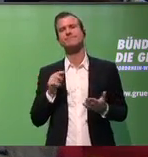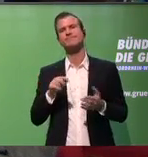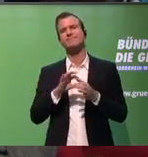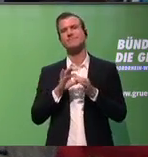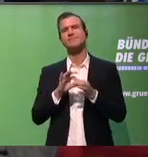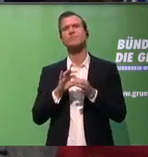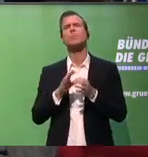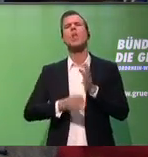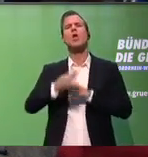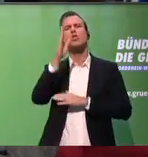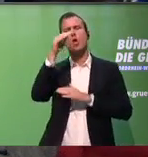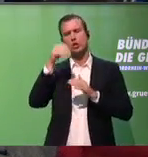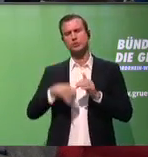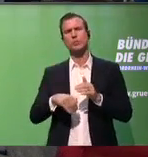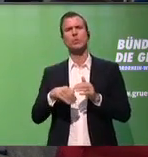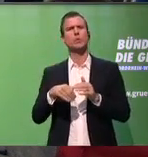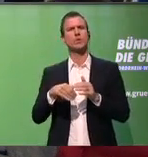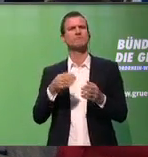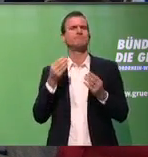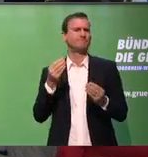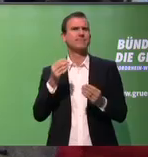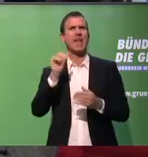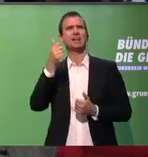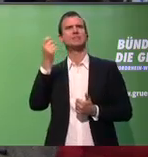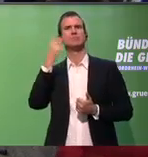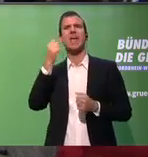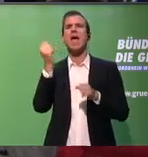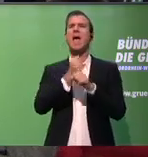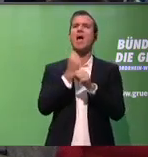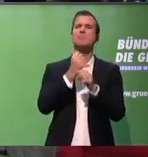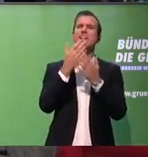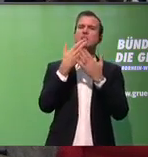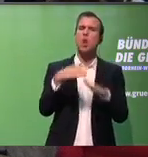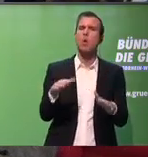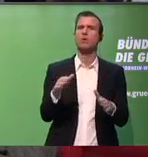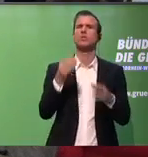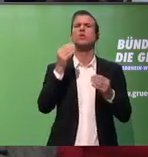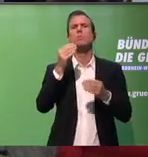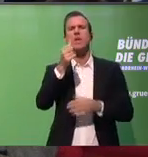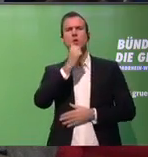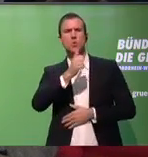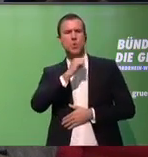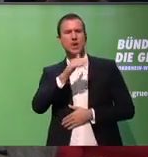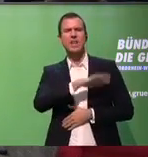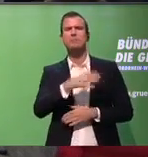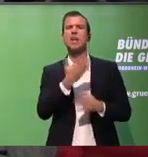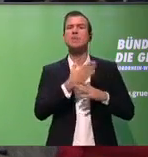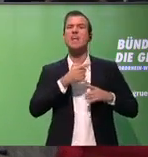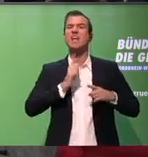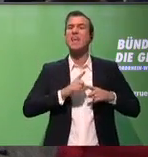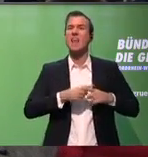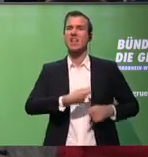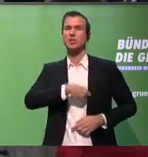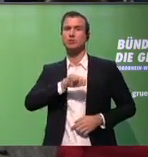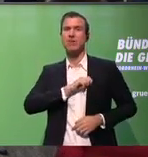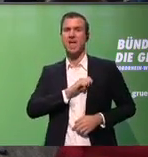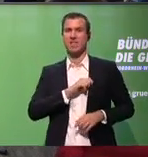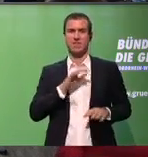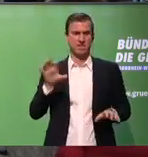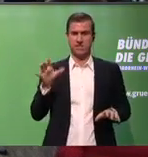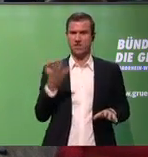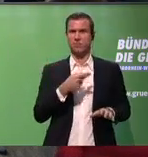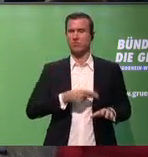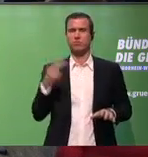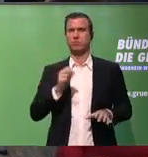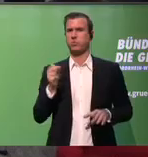fällt einem das Nord-Süd-Gefälle ein als erstes. Arbeitslosenquoten, gerade bei Jugendlichen, Griechenland, Spanien.